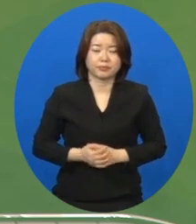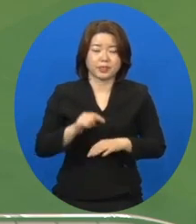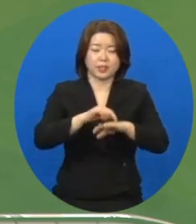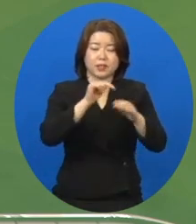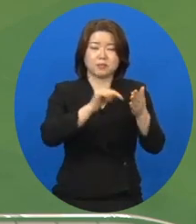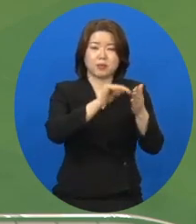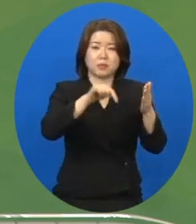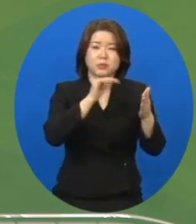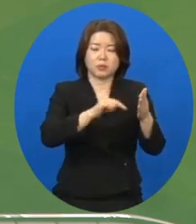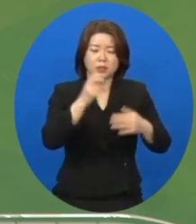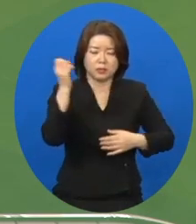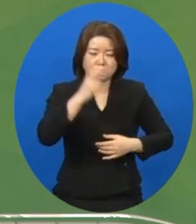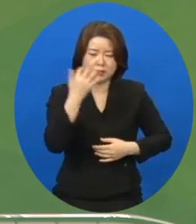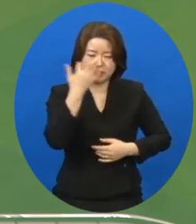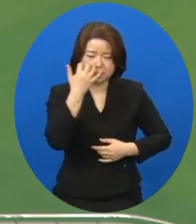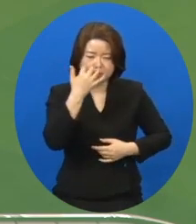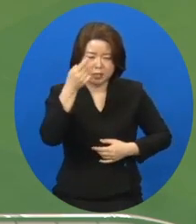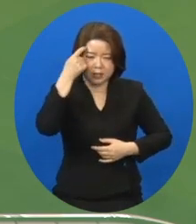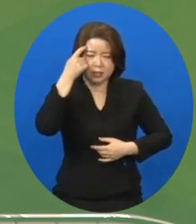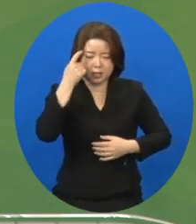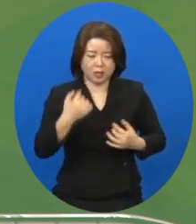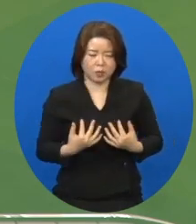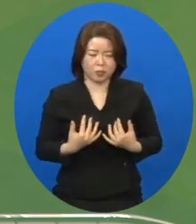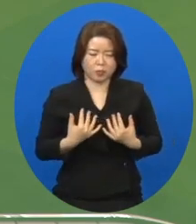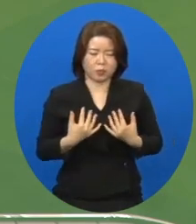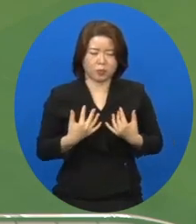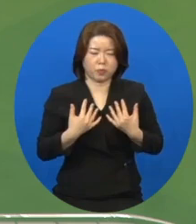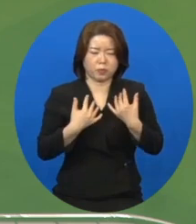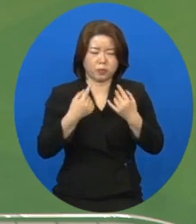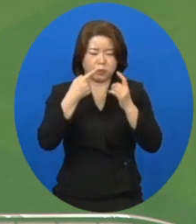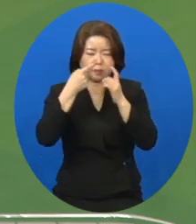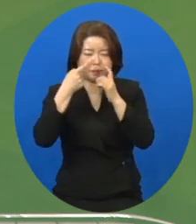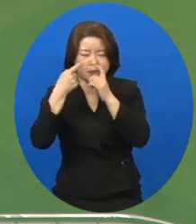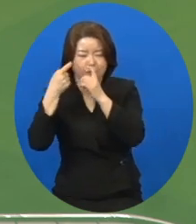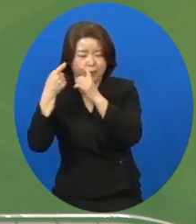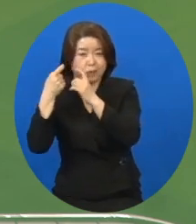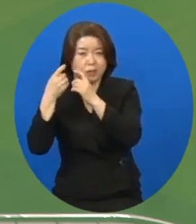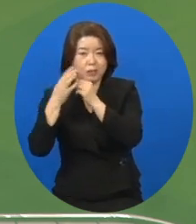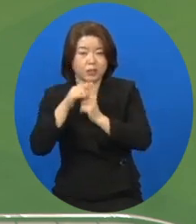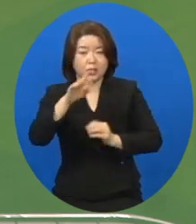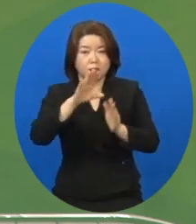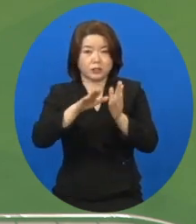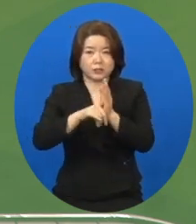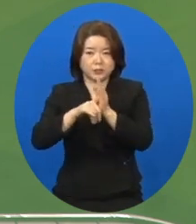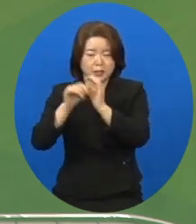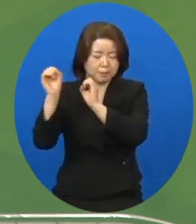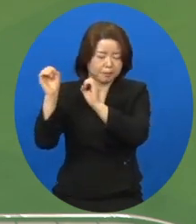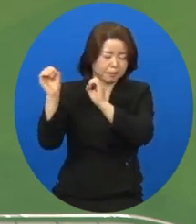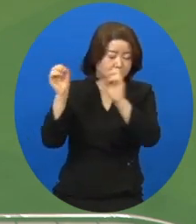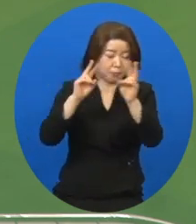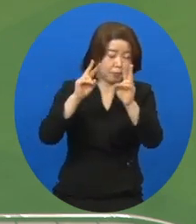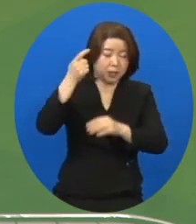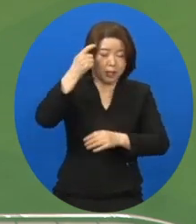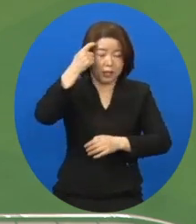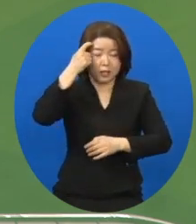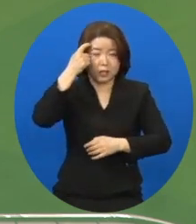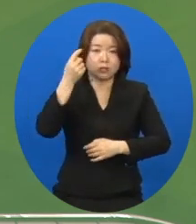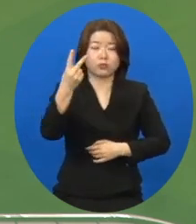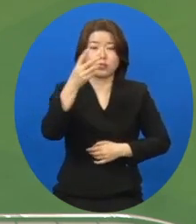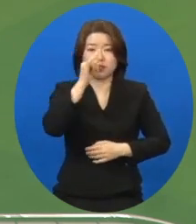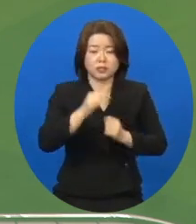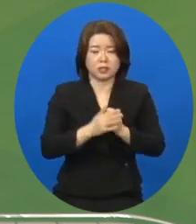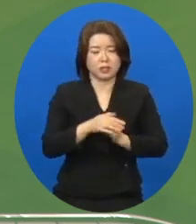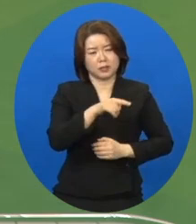마음속에 다시 음란한 생각이 확 치밀어 오르는데 그때 번개같이 두 가지 생각이 들더래요.